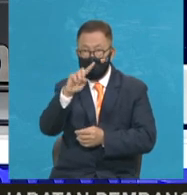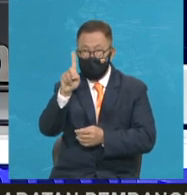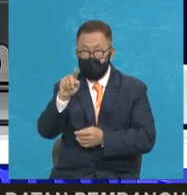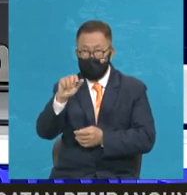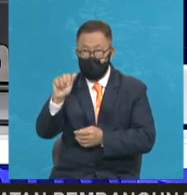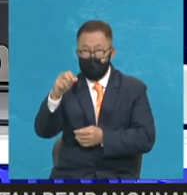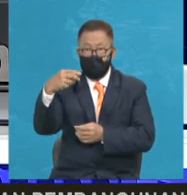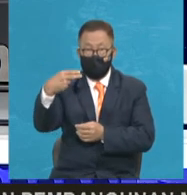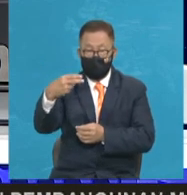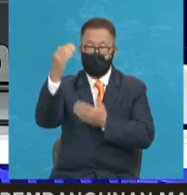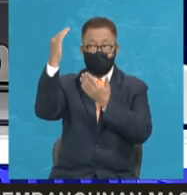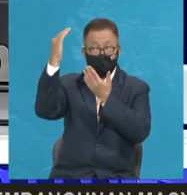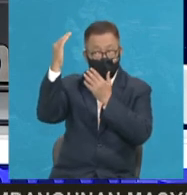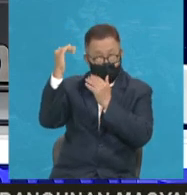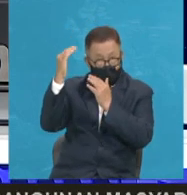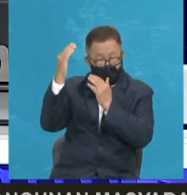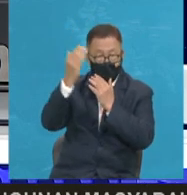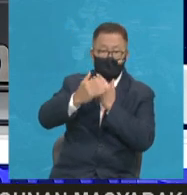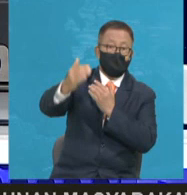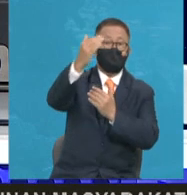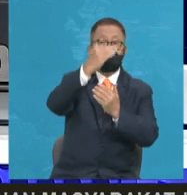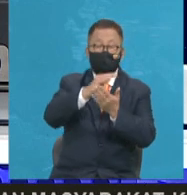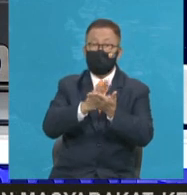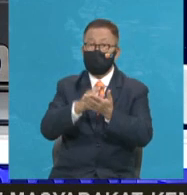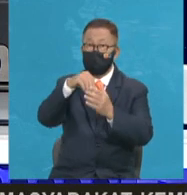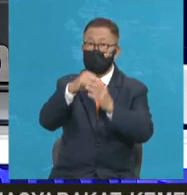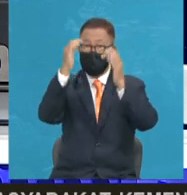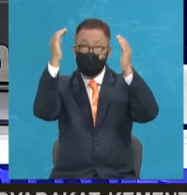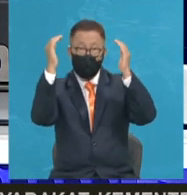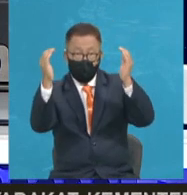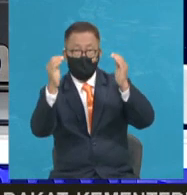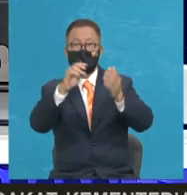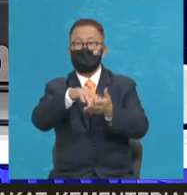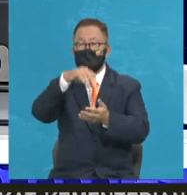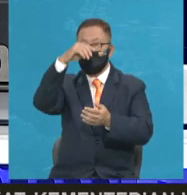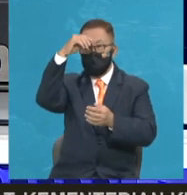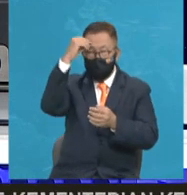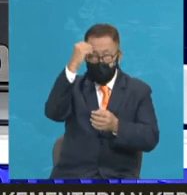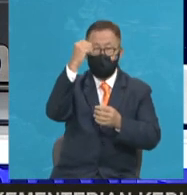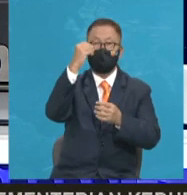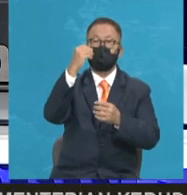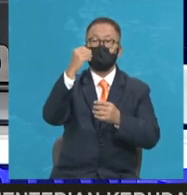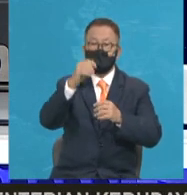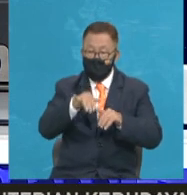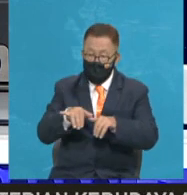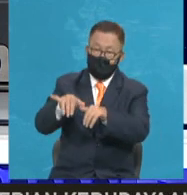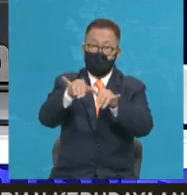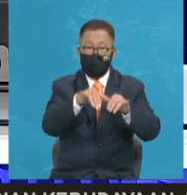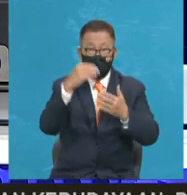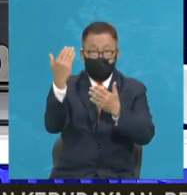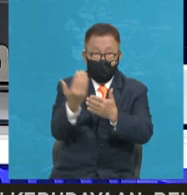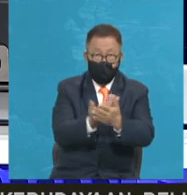Haji Sulaiman berharap ke semua sekolah di negara ini akan melaksanakan pembelajaran tradoel sebagai norma baharu